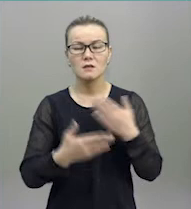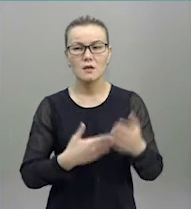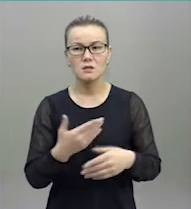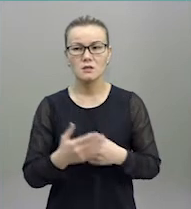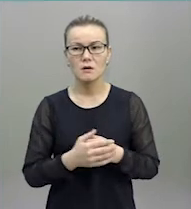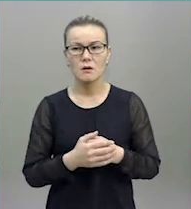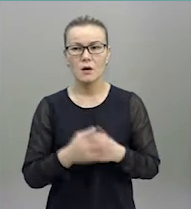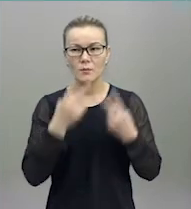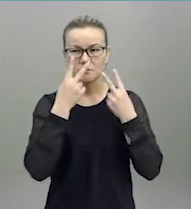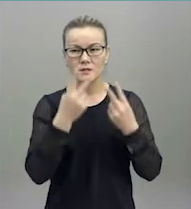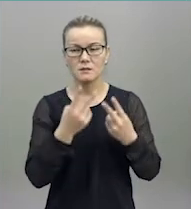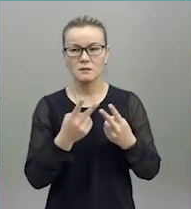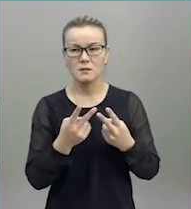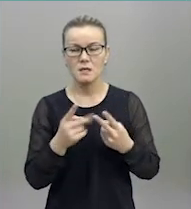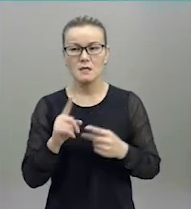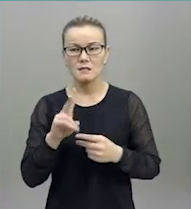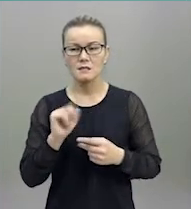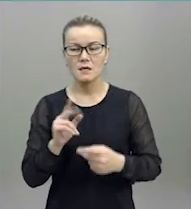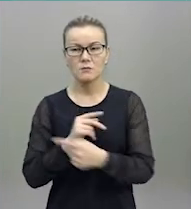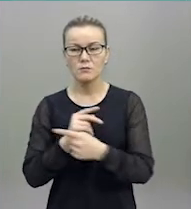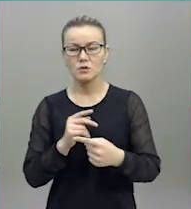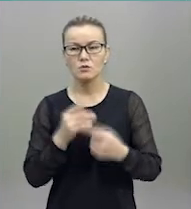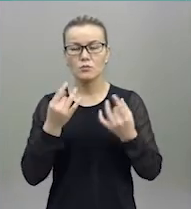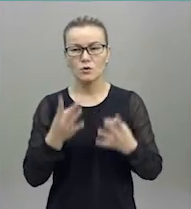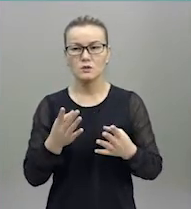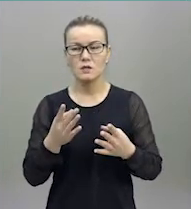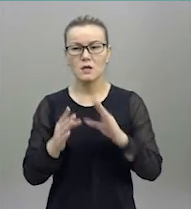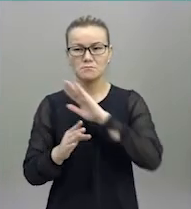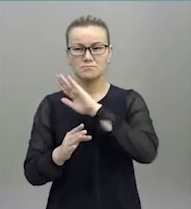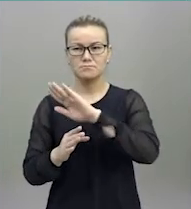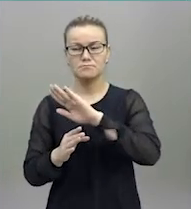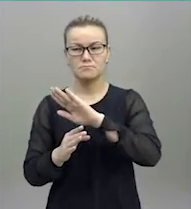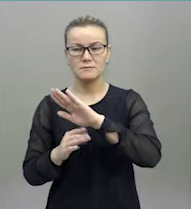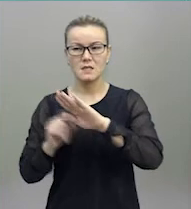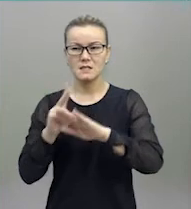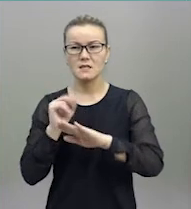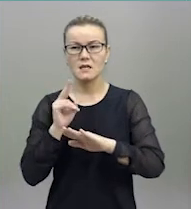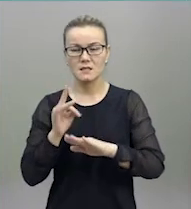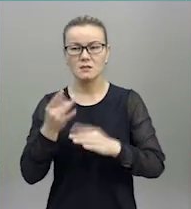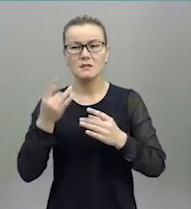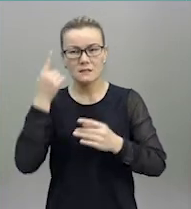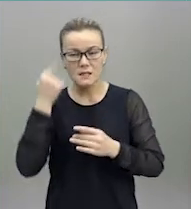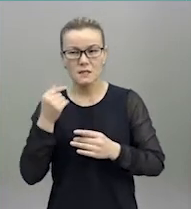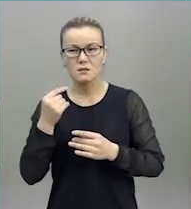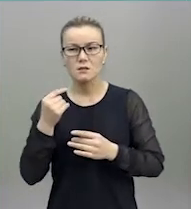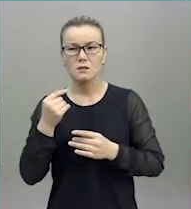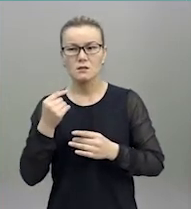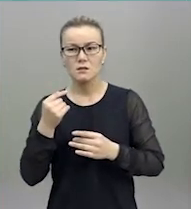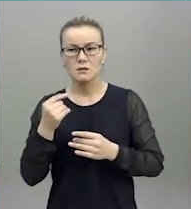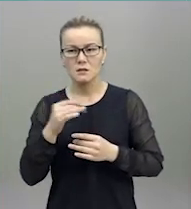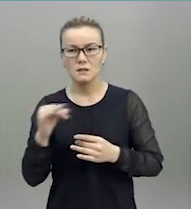посмотрите пожалуйста знак минус можно просто закрыть вот значит он здесь есть и